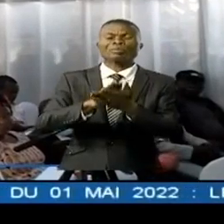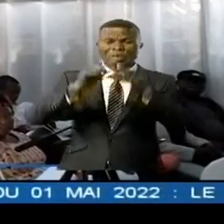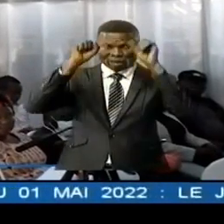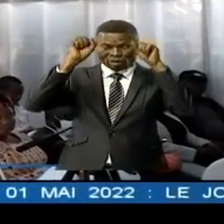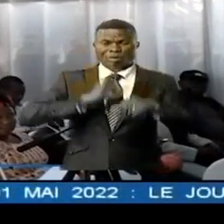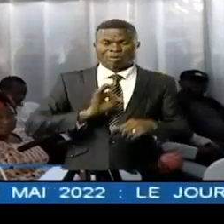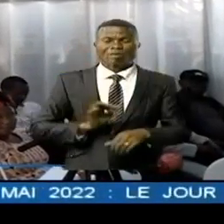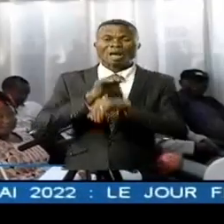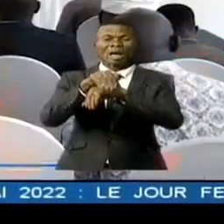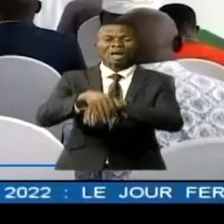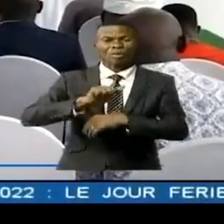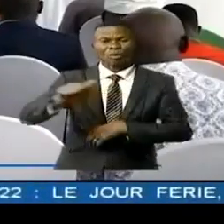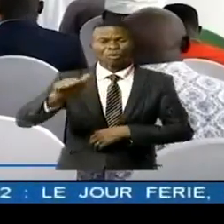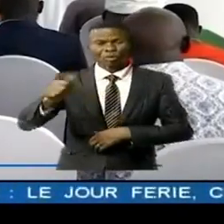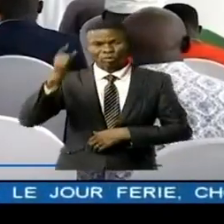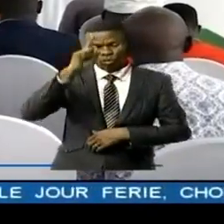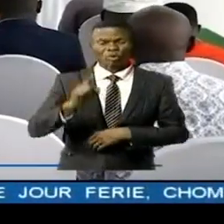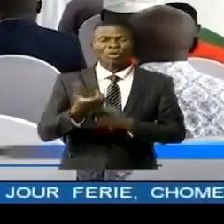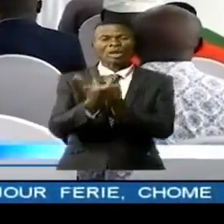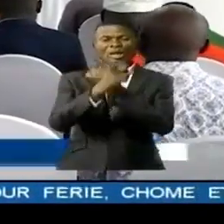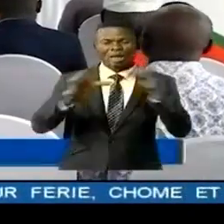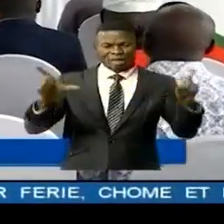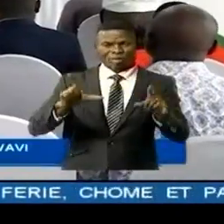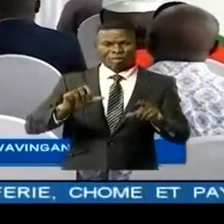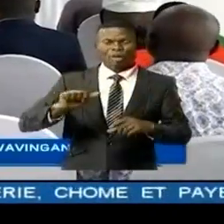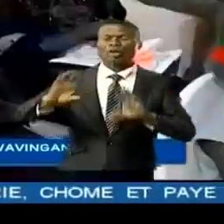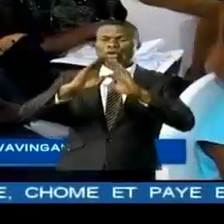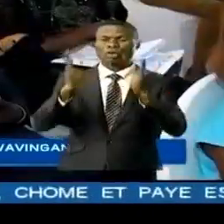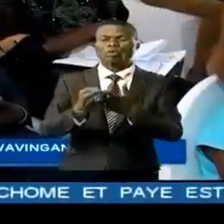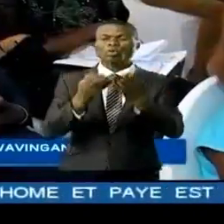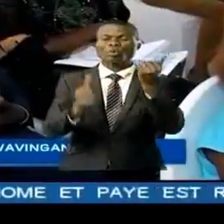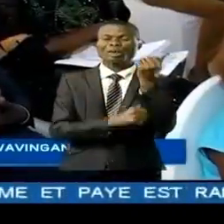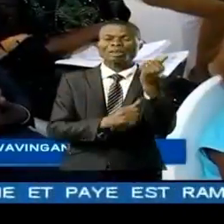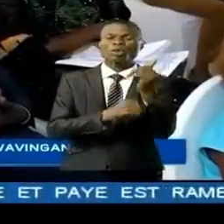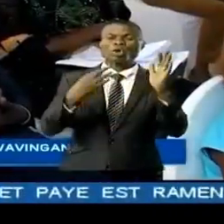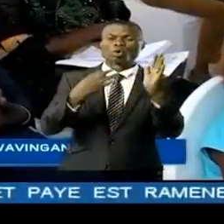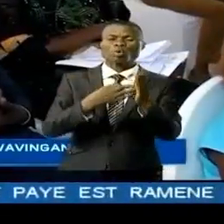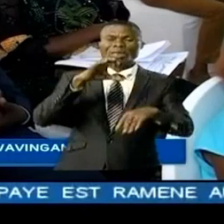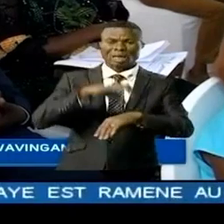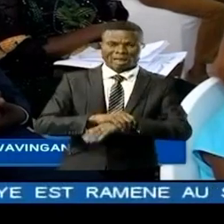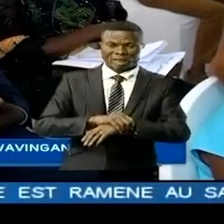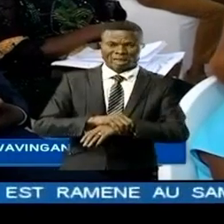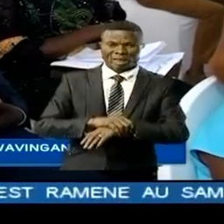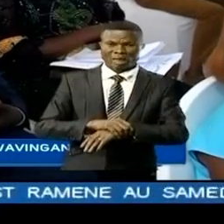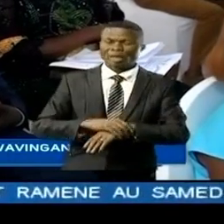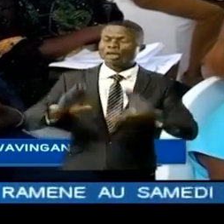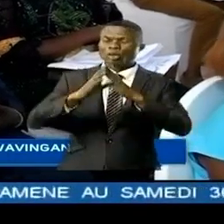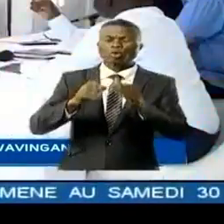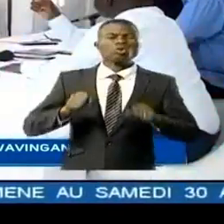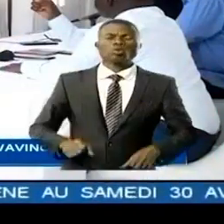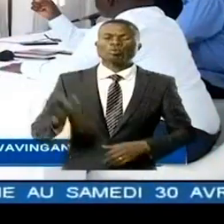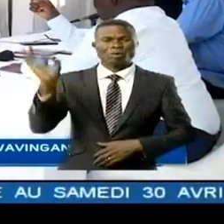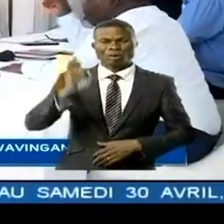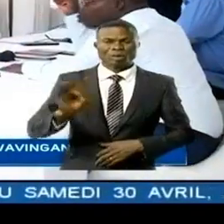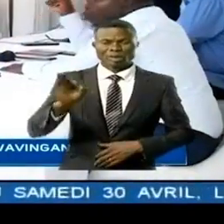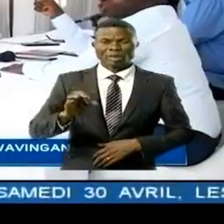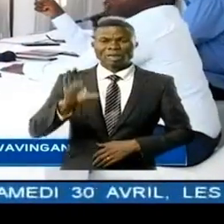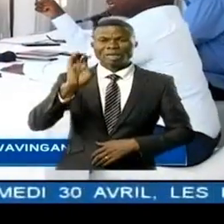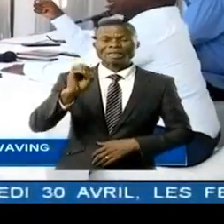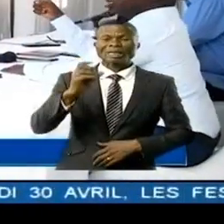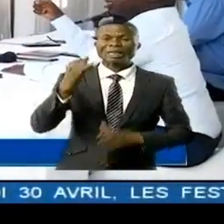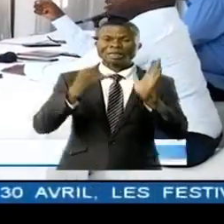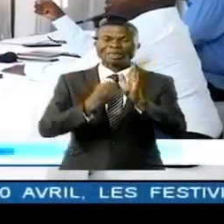pour son implication personnelle de pouvoir libérer tous les huit membres de son équipe sans exception aucune après près de 56 jours